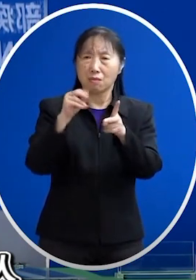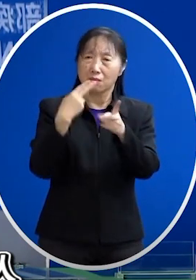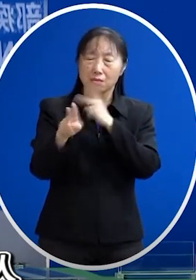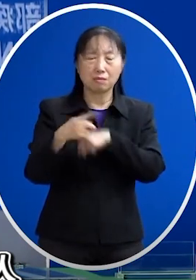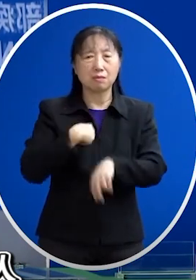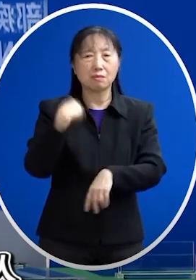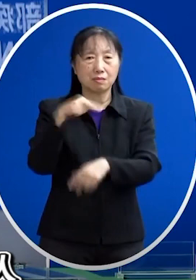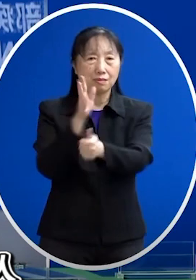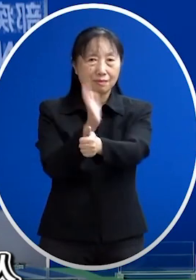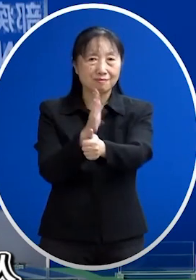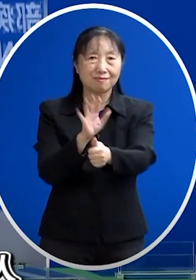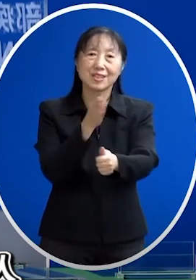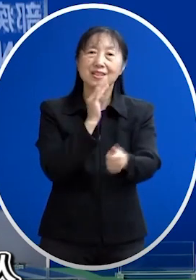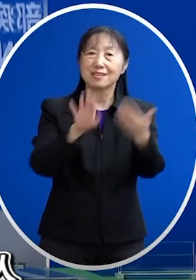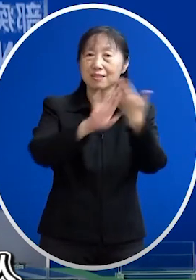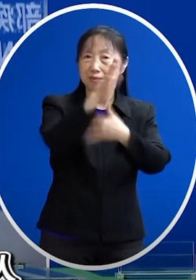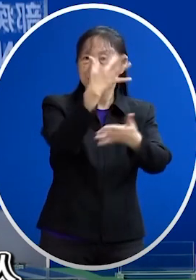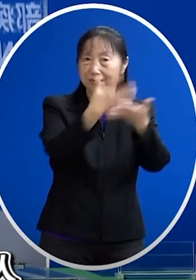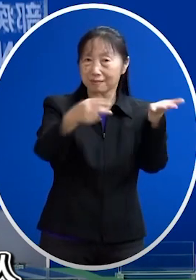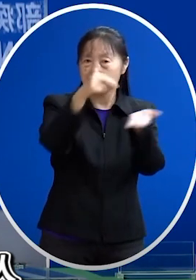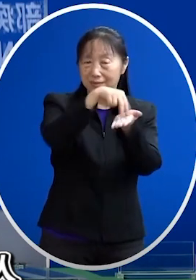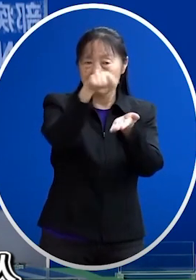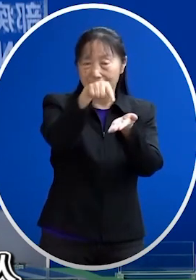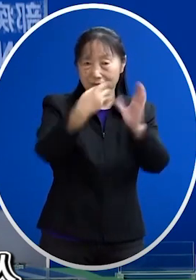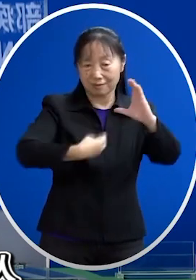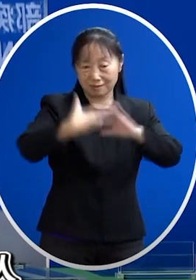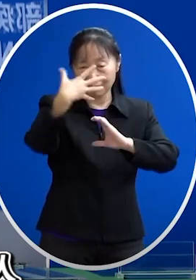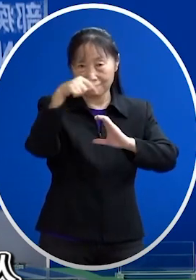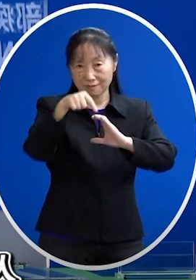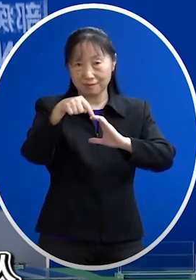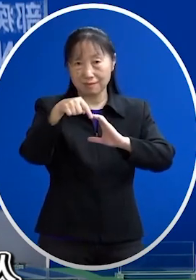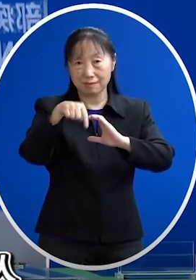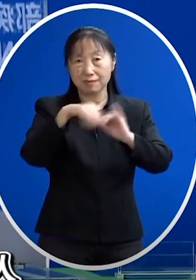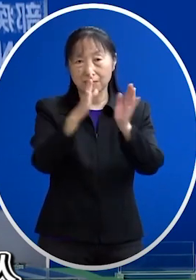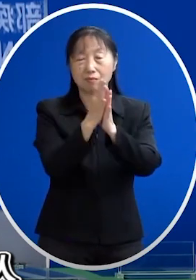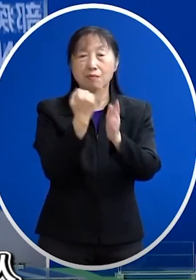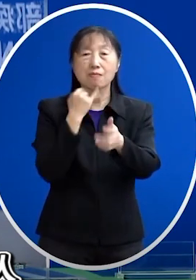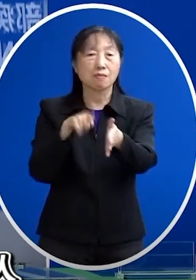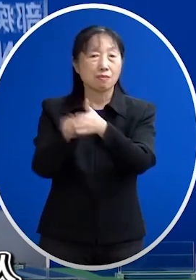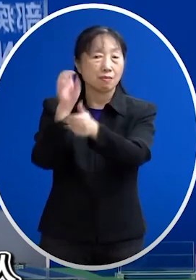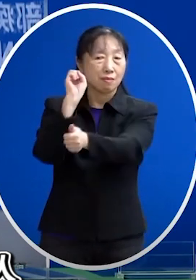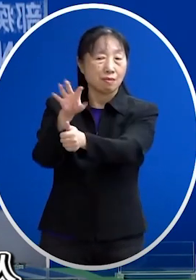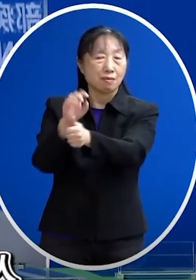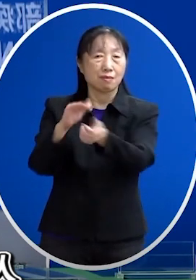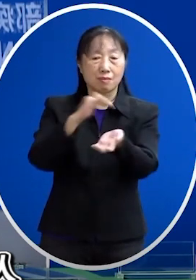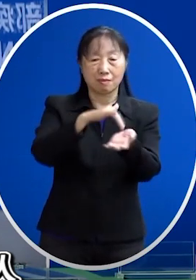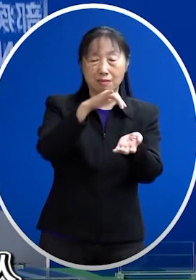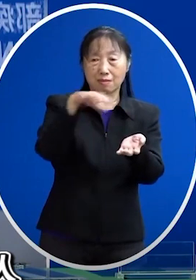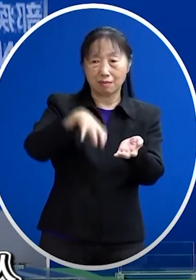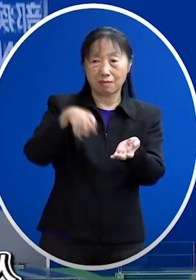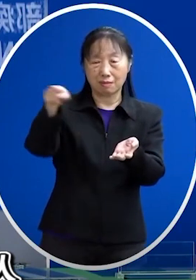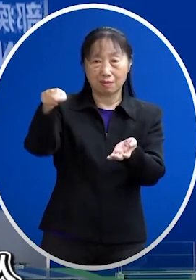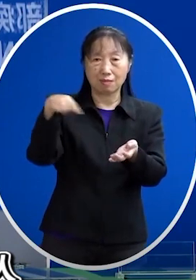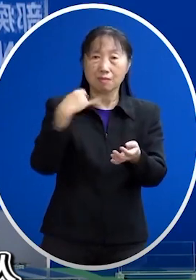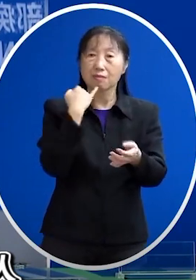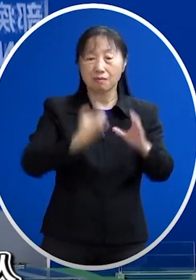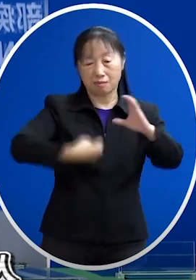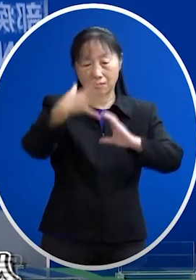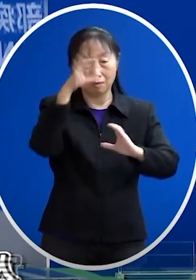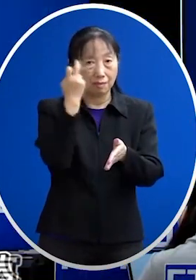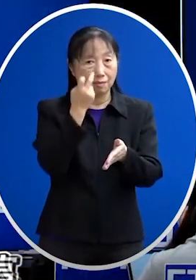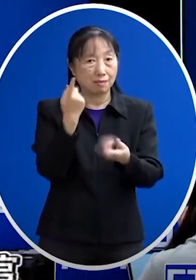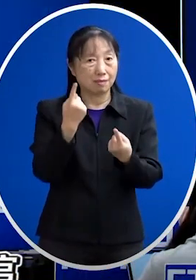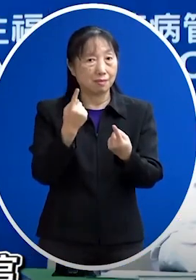们有放在外网，事实上可以直接跟这个医院来说明。目前其实都已经改